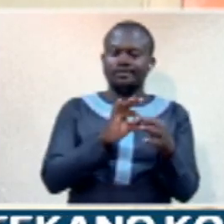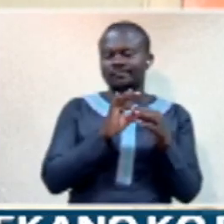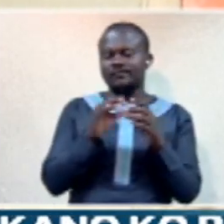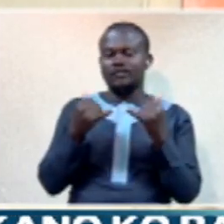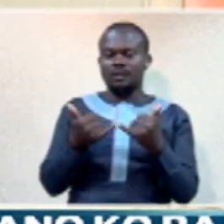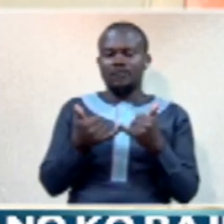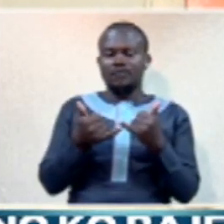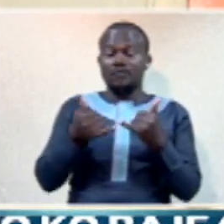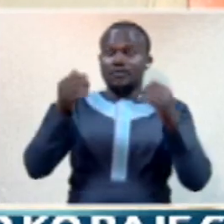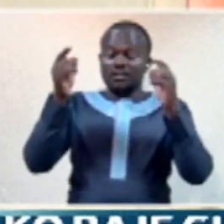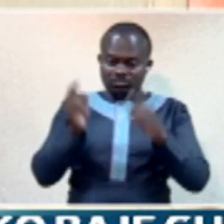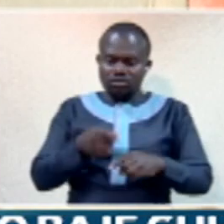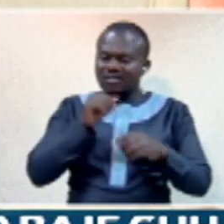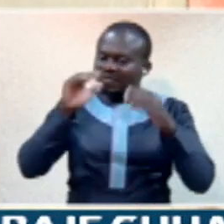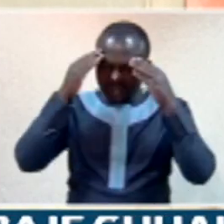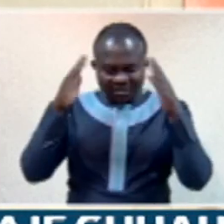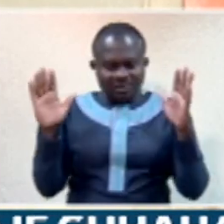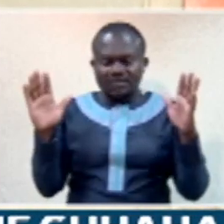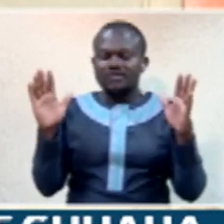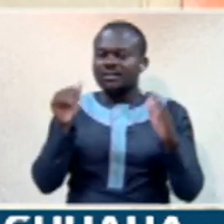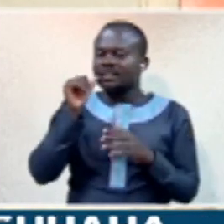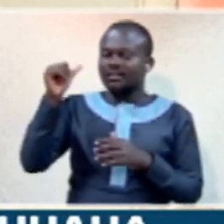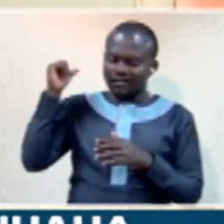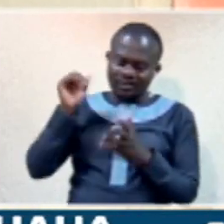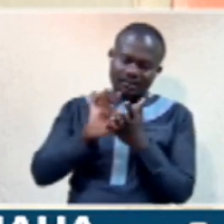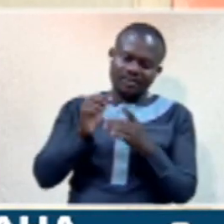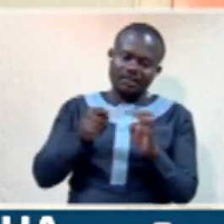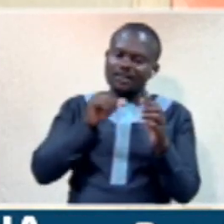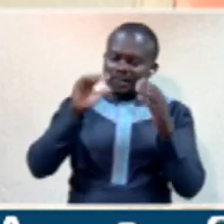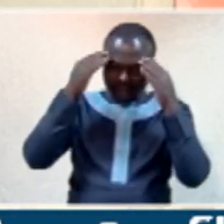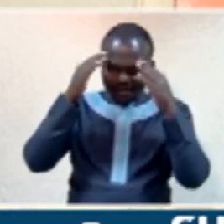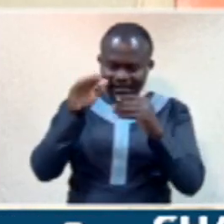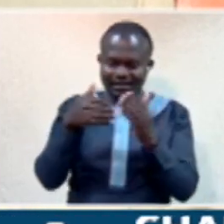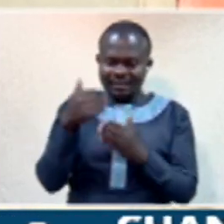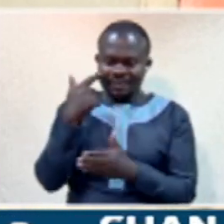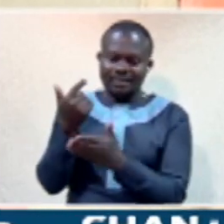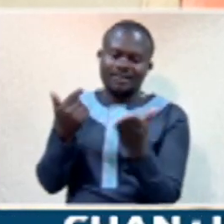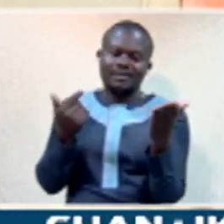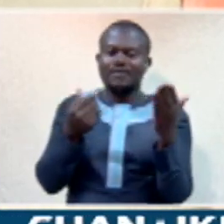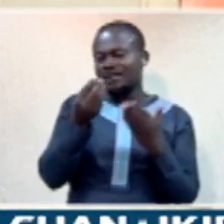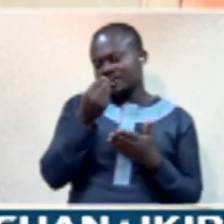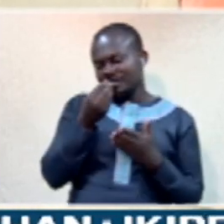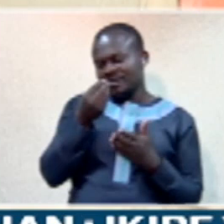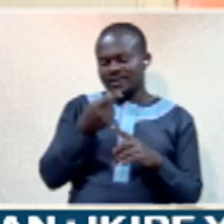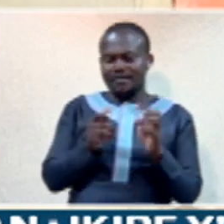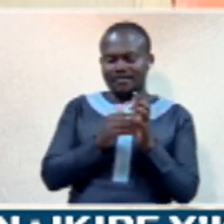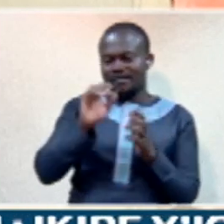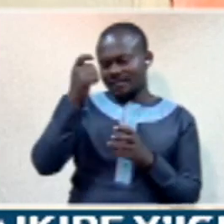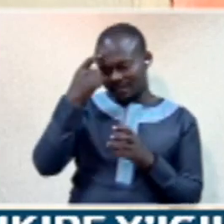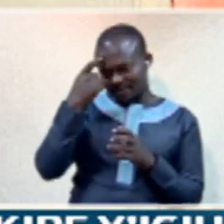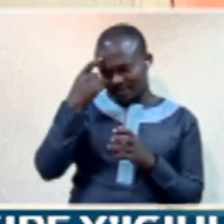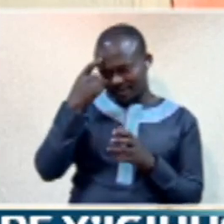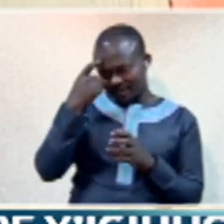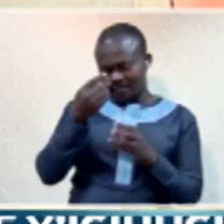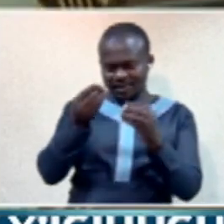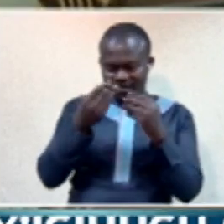ngwe none hamwe ukuri nandwo narimbise je baratwanditse ariko nago nari nzi ko none hamuhita muduha ibyo kurya ariko leta y'ubumwe yise